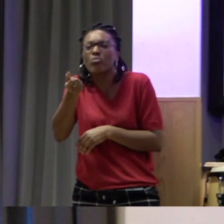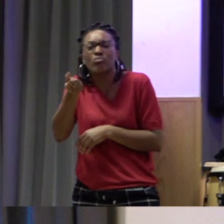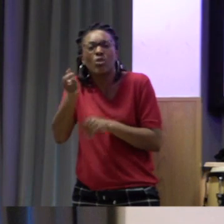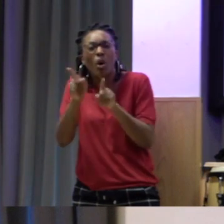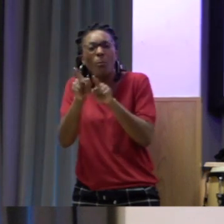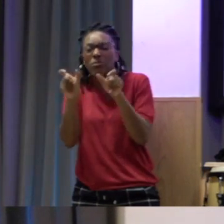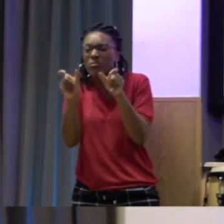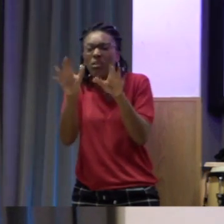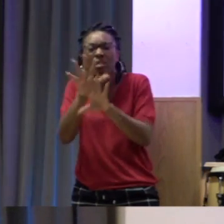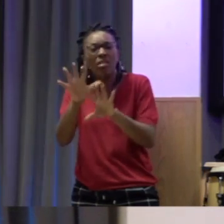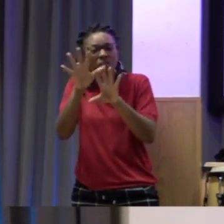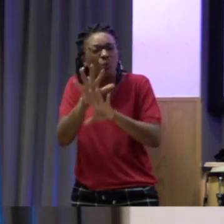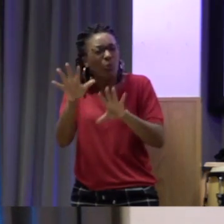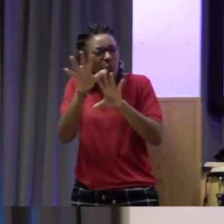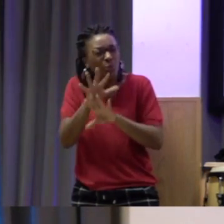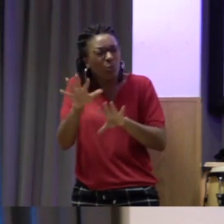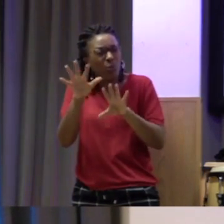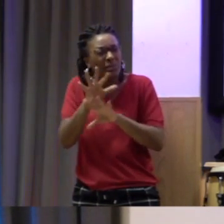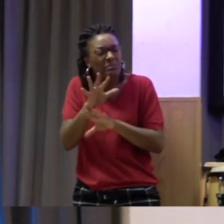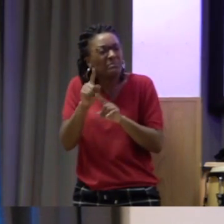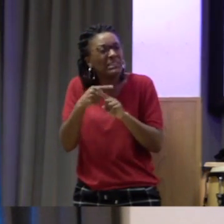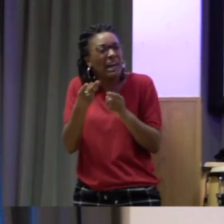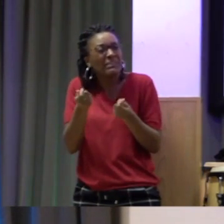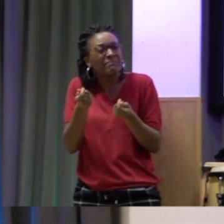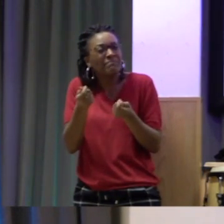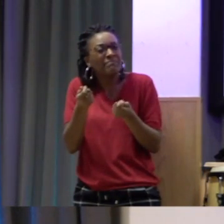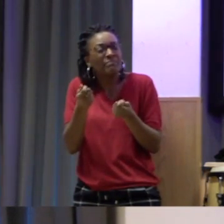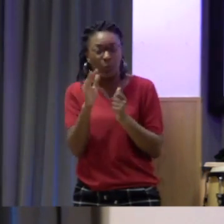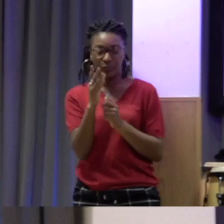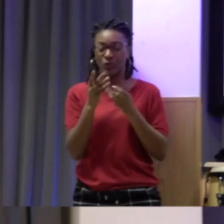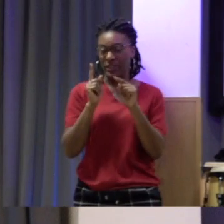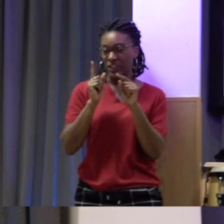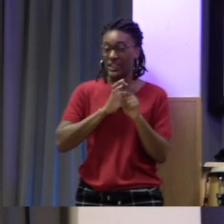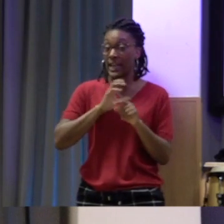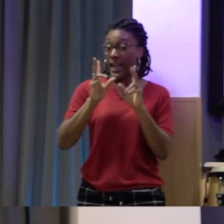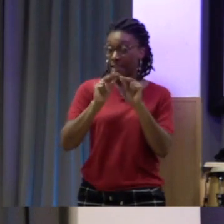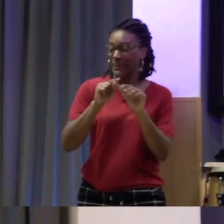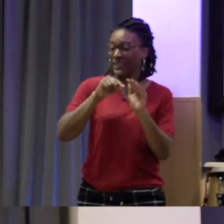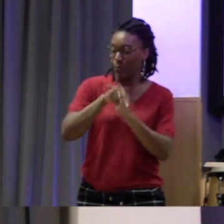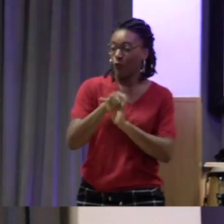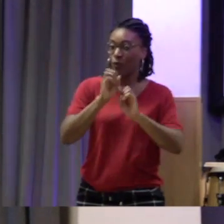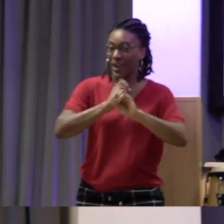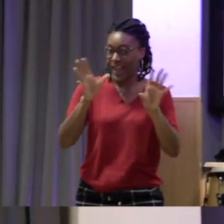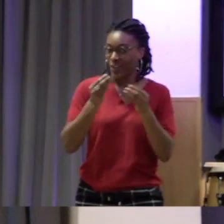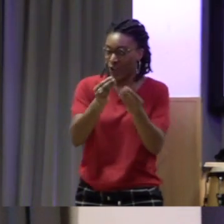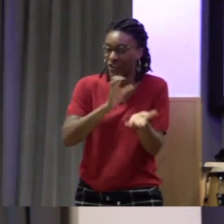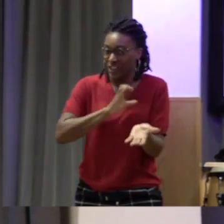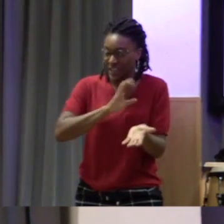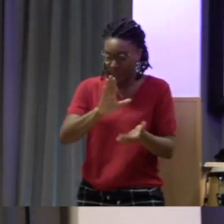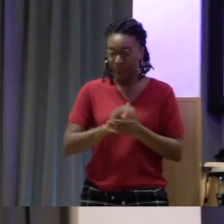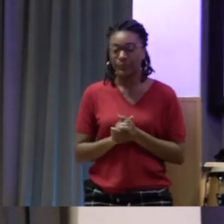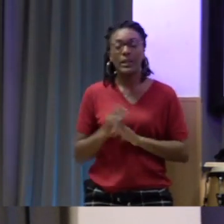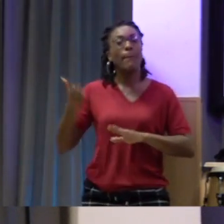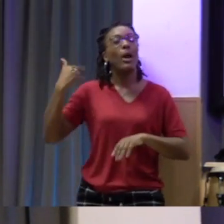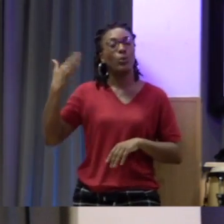confondus. Je vais vous donner un peu de détails pour clarifier ma pensée. Il n'y a pas